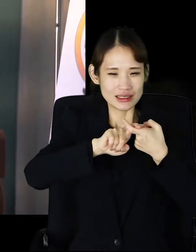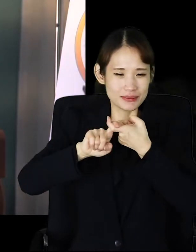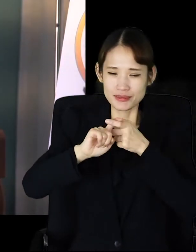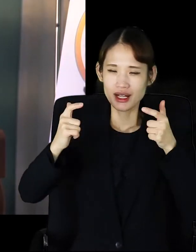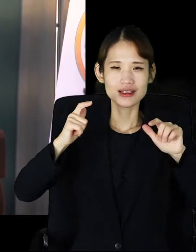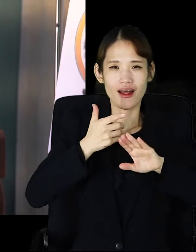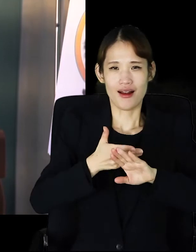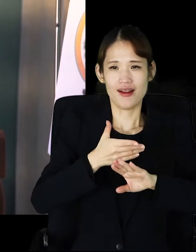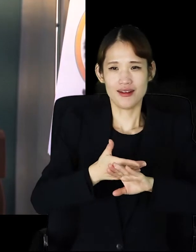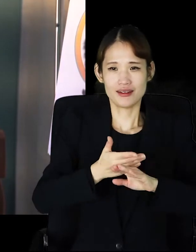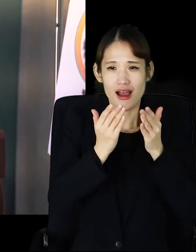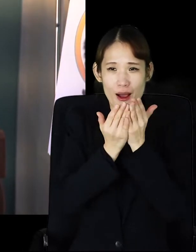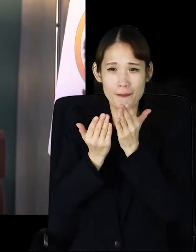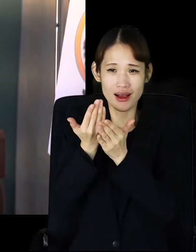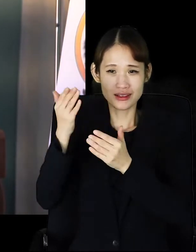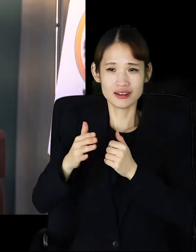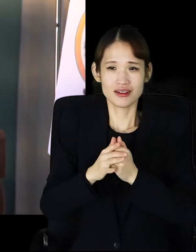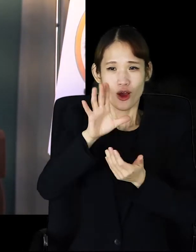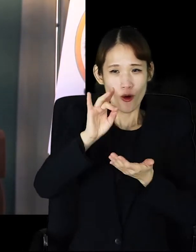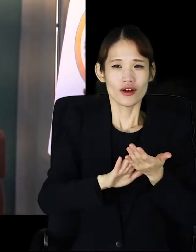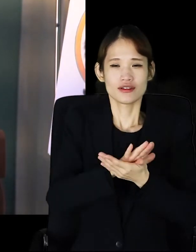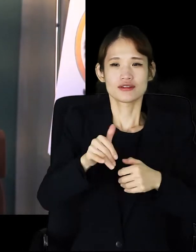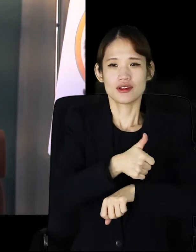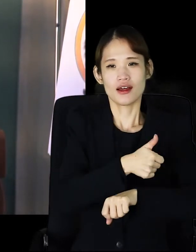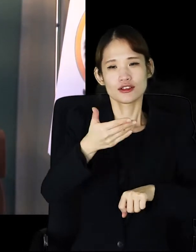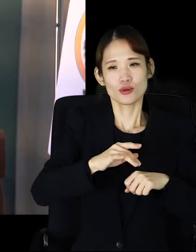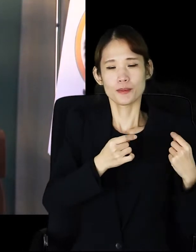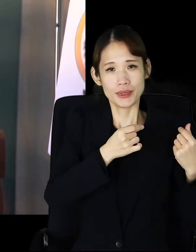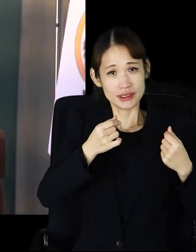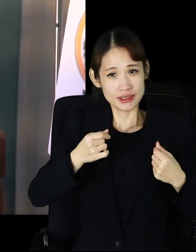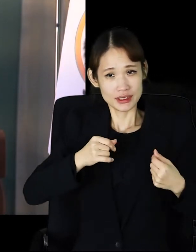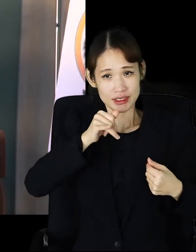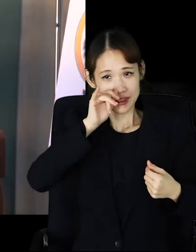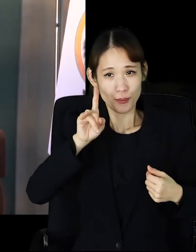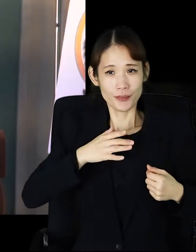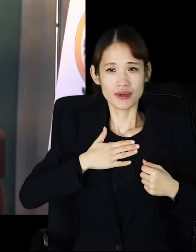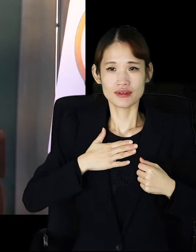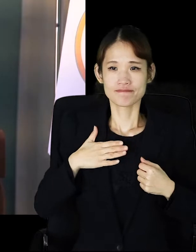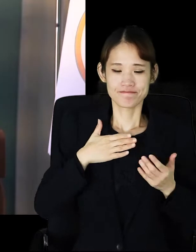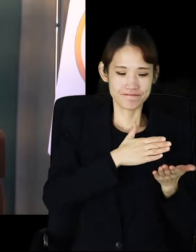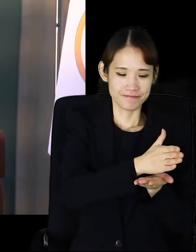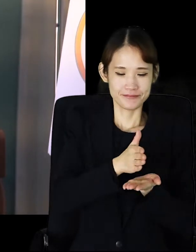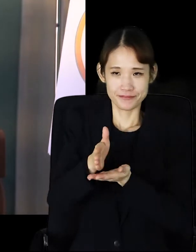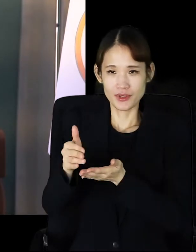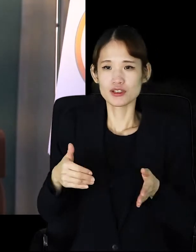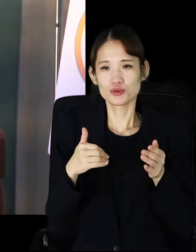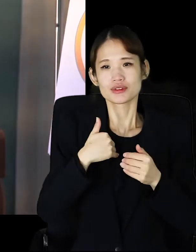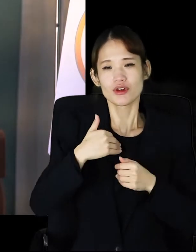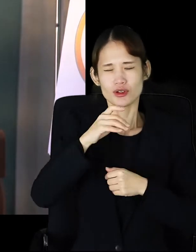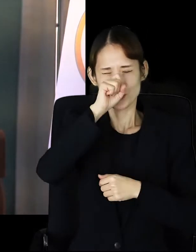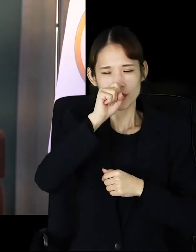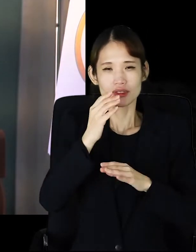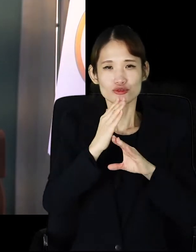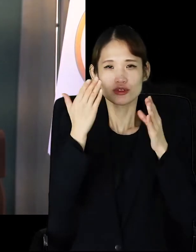다르고 되게 안 맞을 것 같은 애들끼리 어울려 다녔는데요. 좀 비슷한 점이 있다면 다들 마이웨이라는 거. 저는 그게 되게 좋았던 게